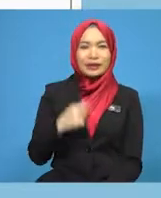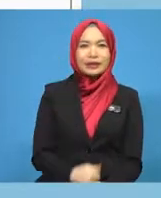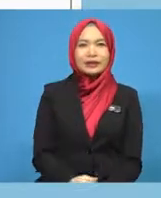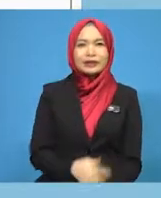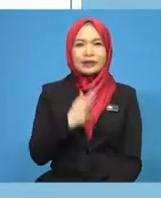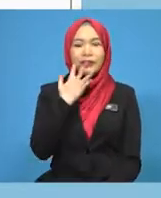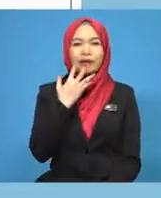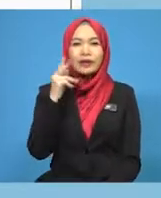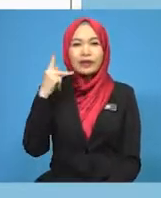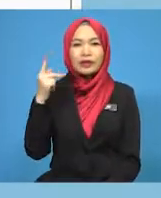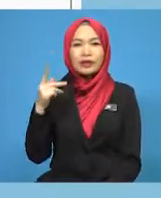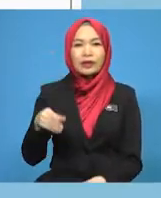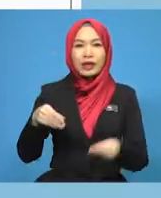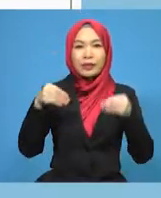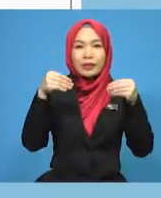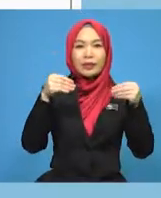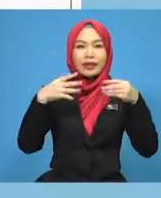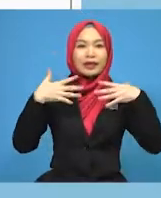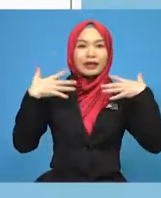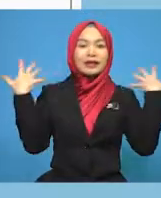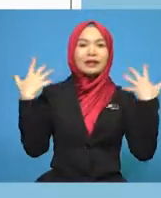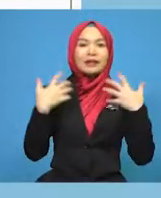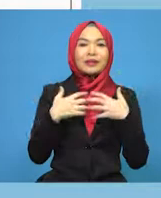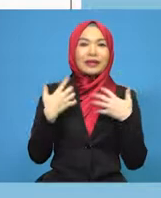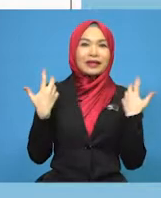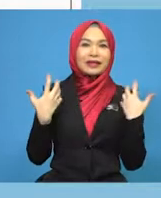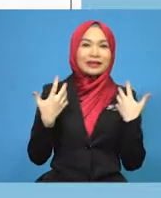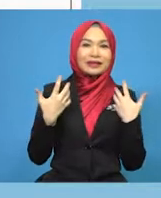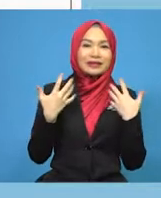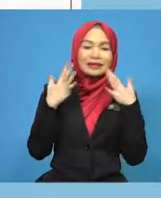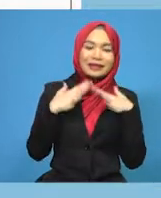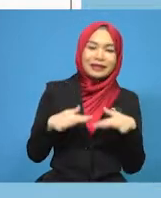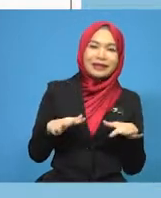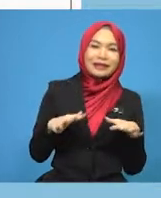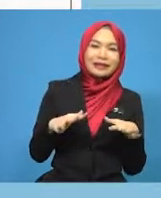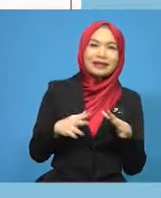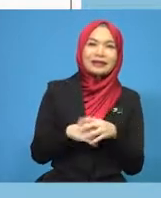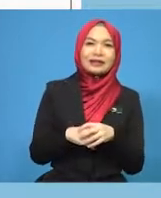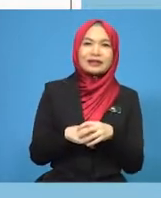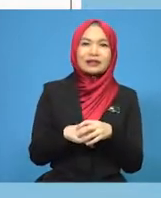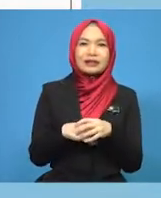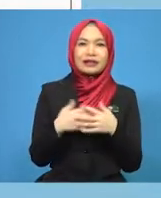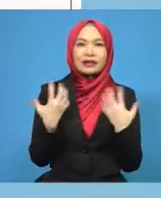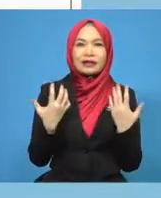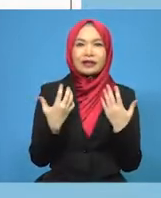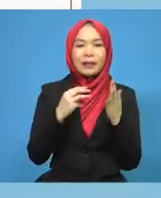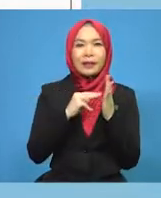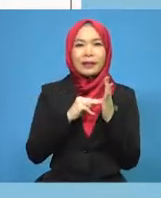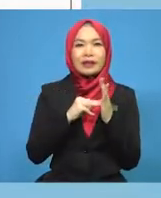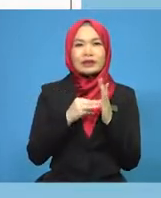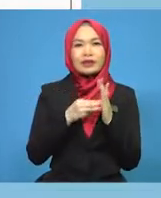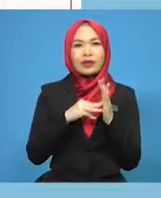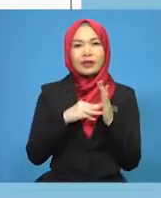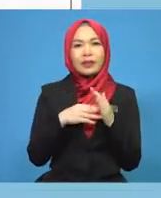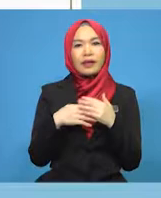Warna kuning memberi kesan kegembiraan, ketenangan dan keceriaan. Memberi erti kehangatan dan